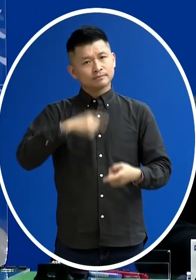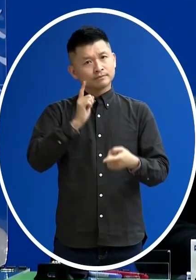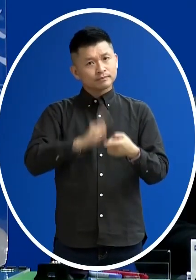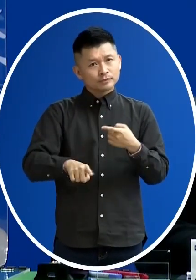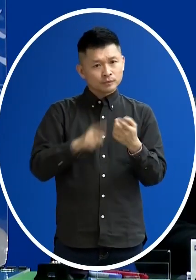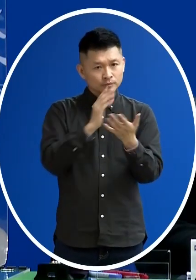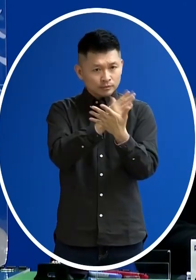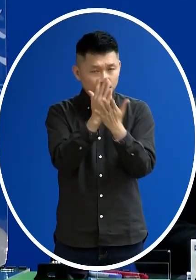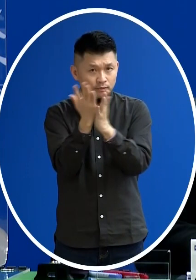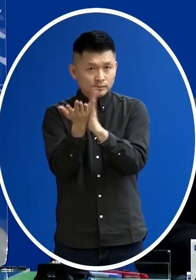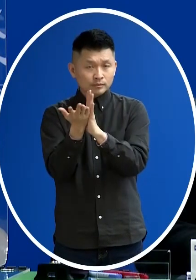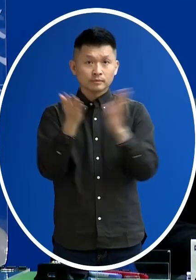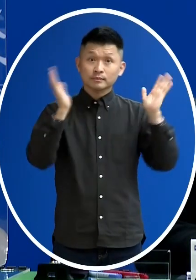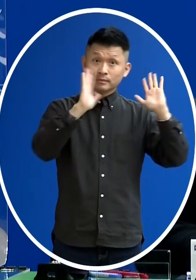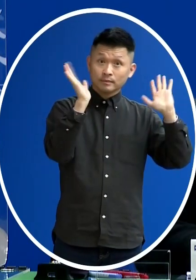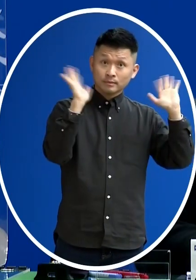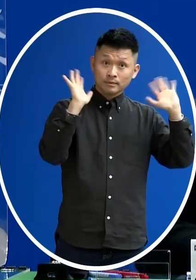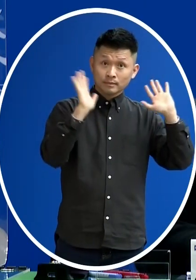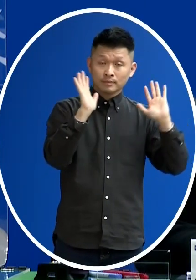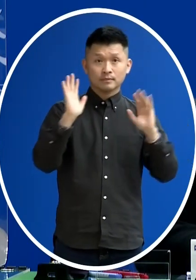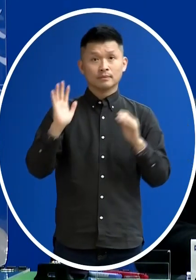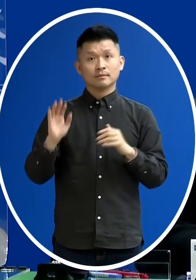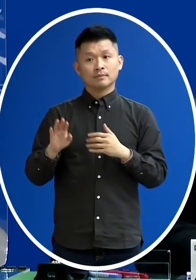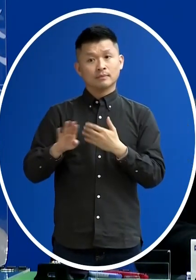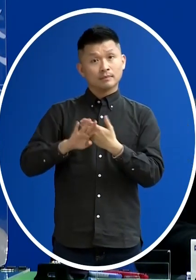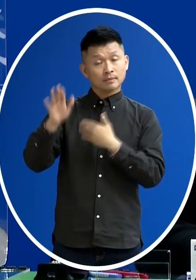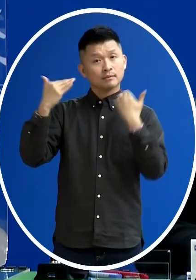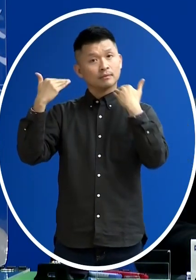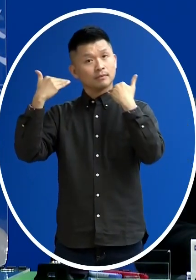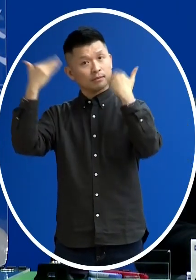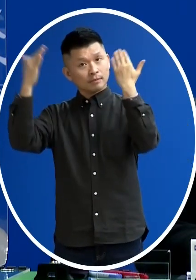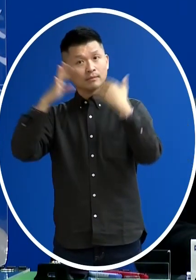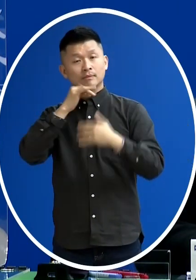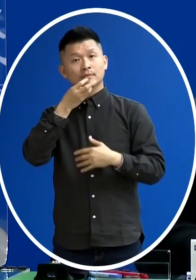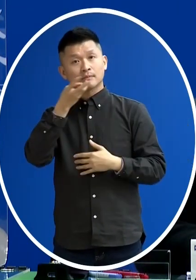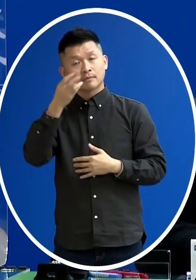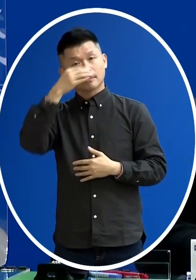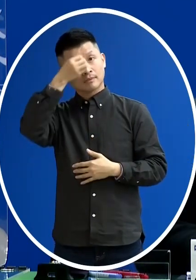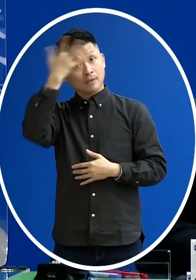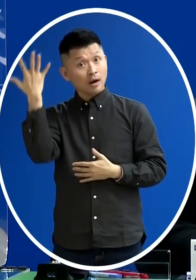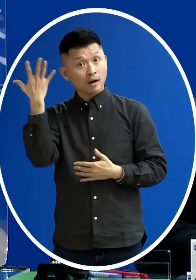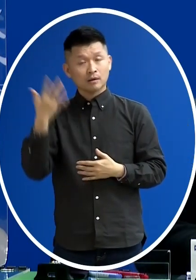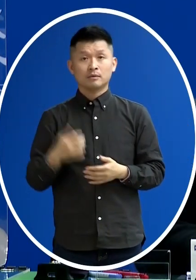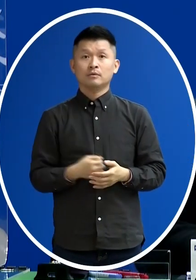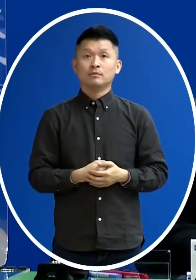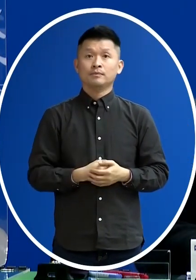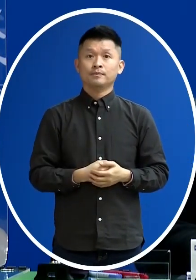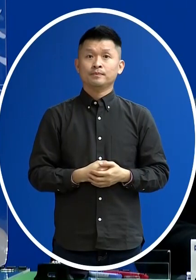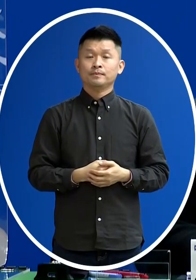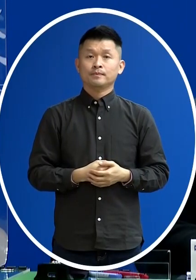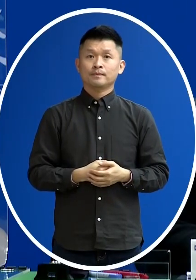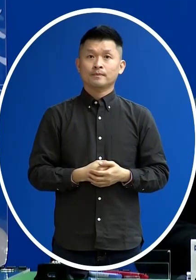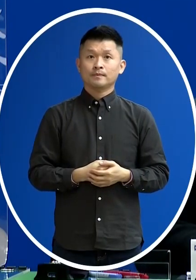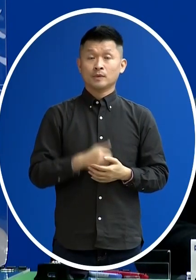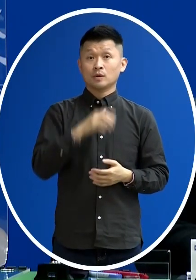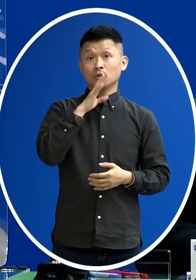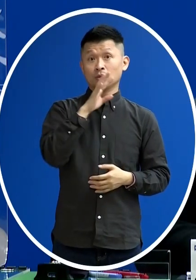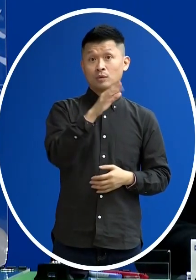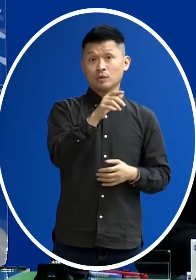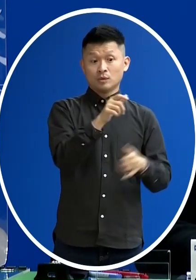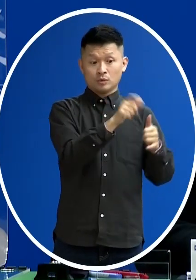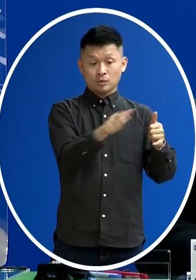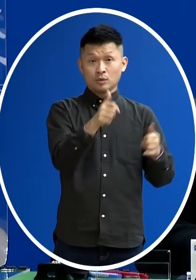以看到说儿童的症状跟其他年龄层比较不同在我们这个54位有症状的12岁以下